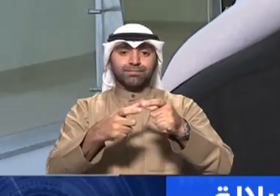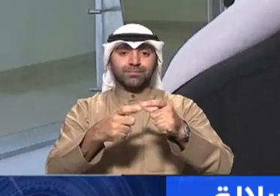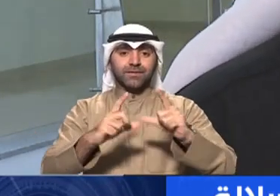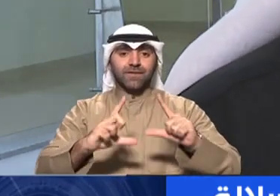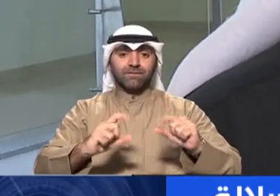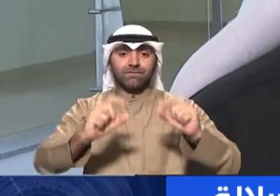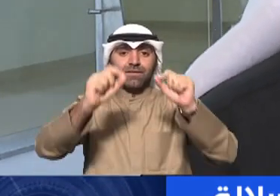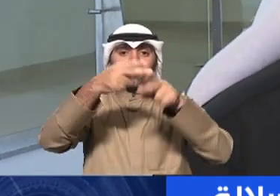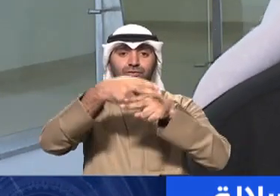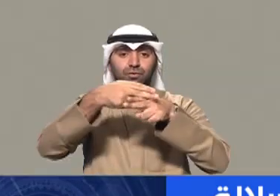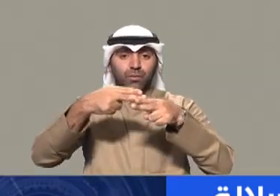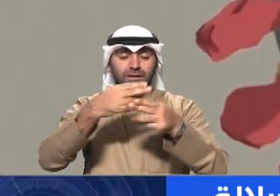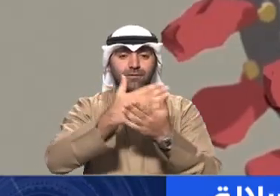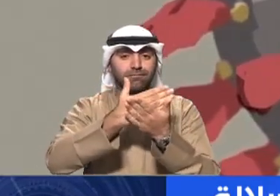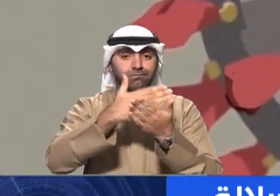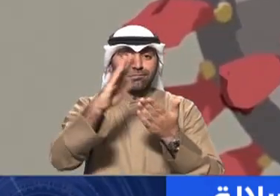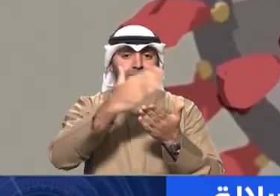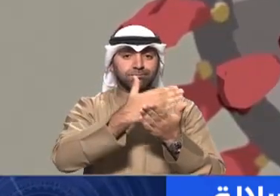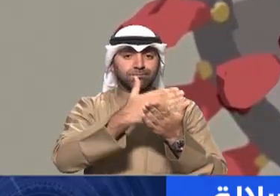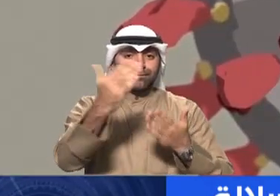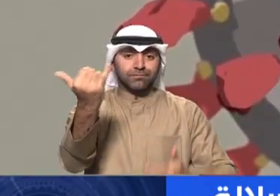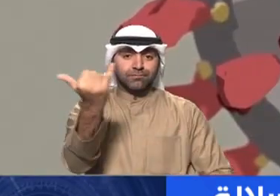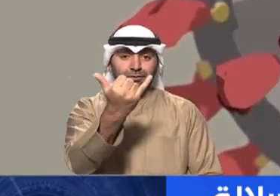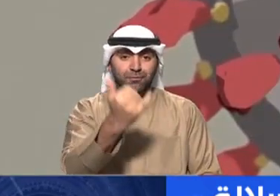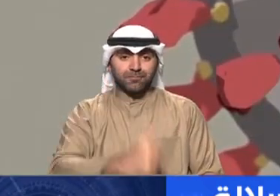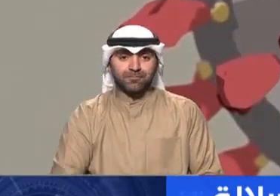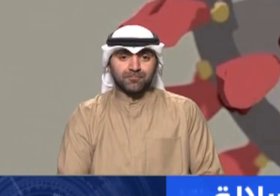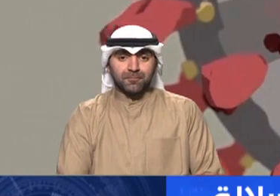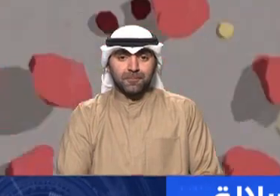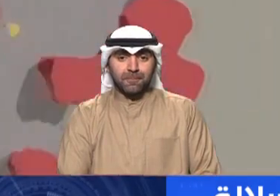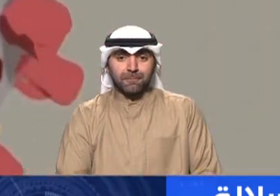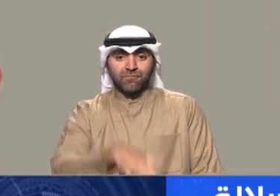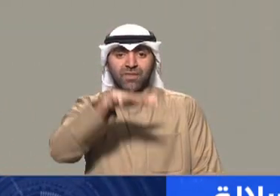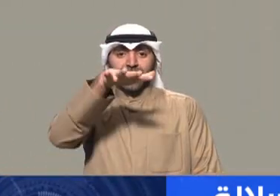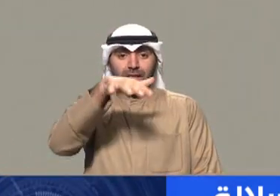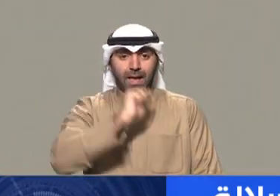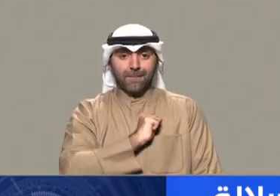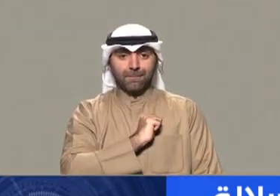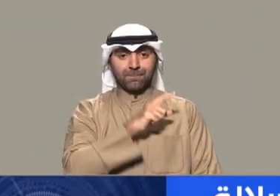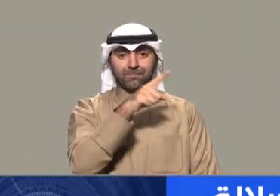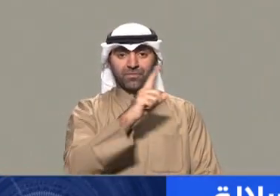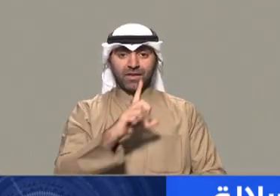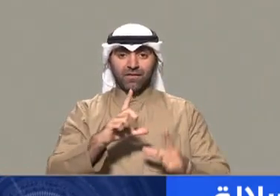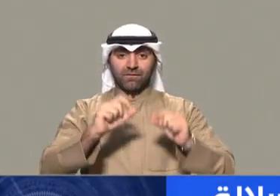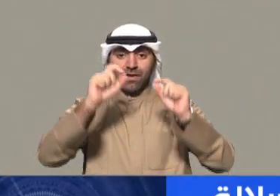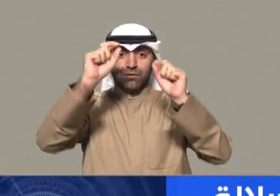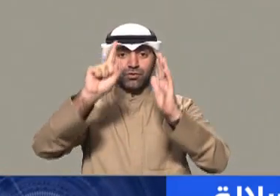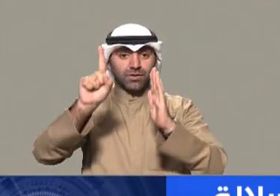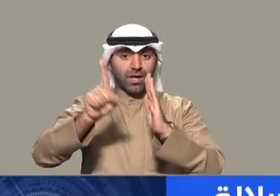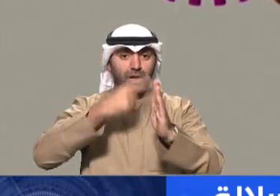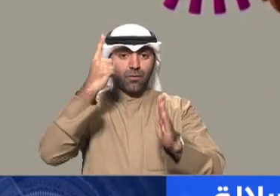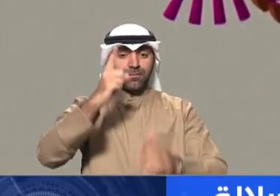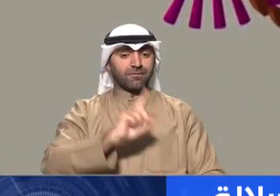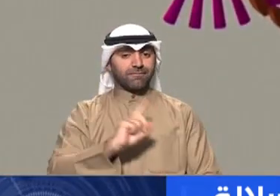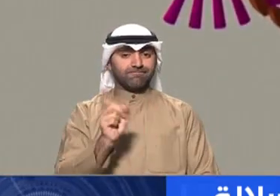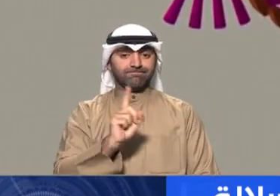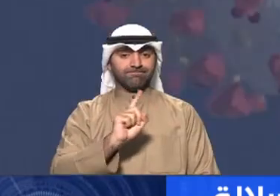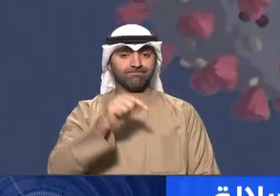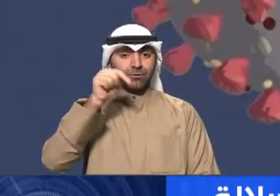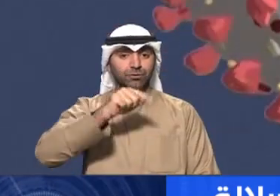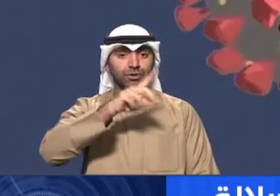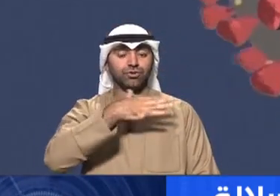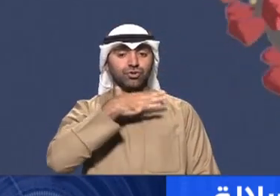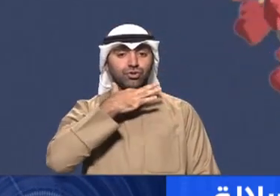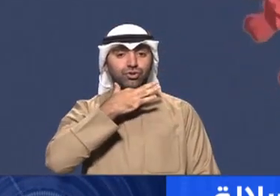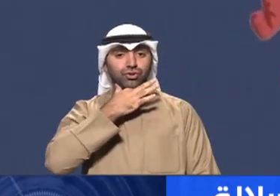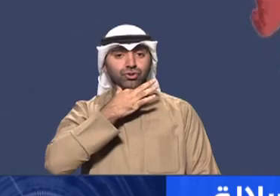فاحنا يعني إن شاء الله نتصدى له. هي ليست المرة الأولى التي تظهر فيها سلالات من الفيروس، إلا أن هذه السلالة